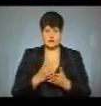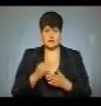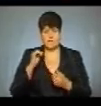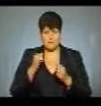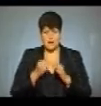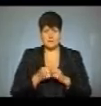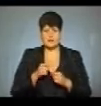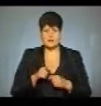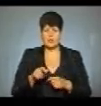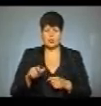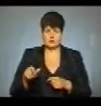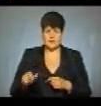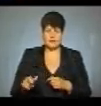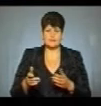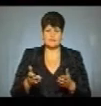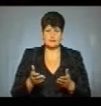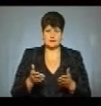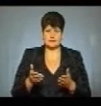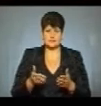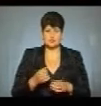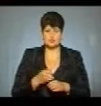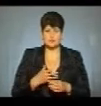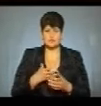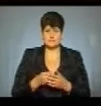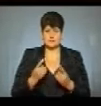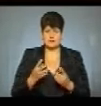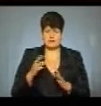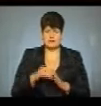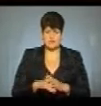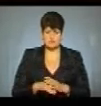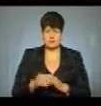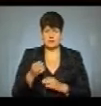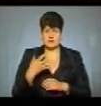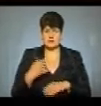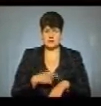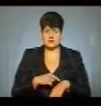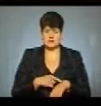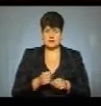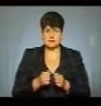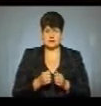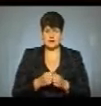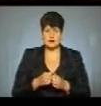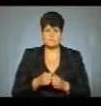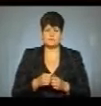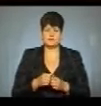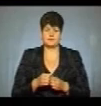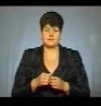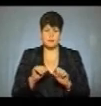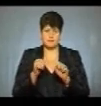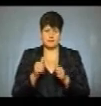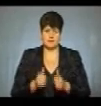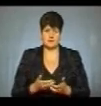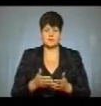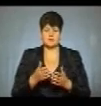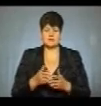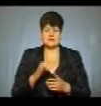пам'ять тих людей, які, скажімо, зробили свій вагомий внесок. О 15-й годині біля меморіалу українських січових стрільців